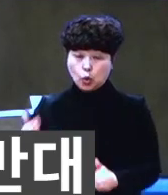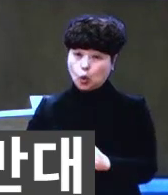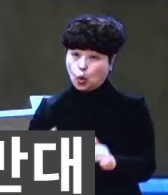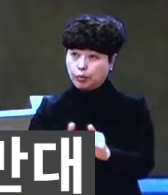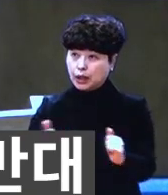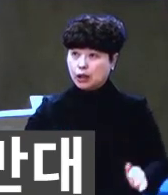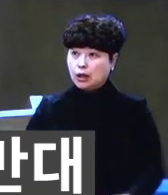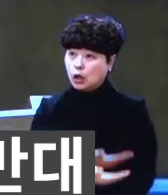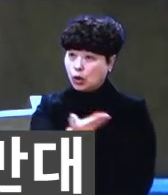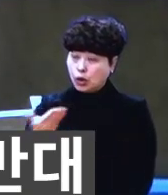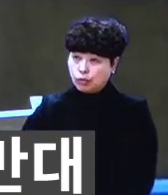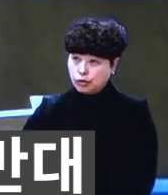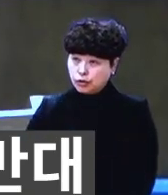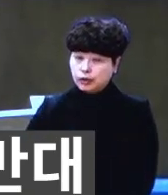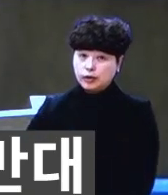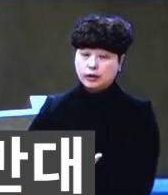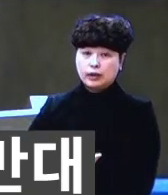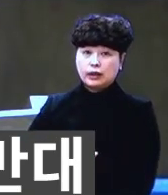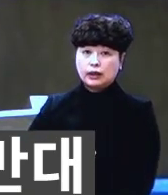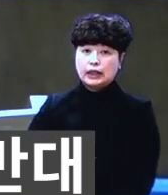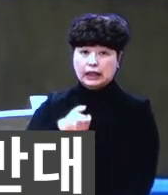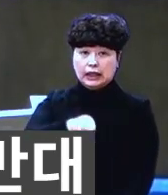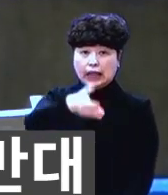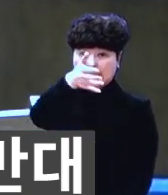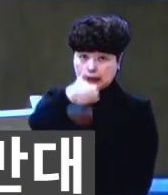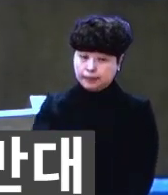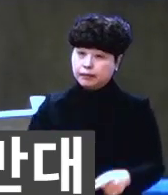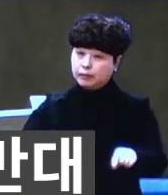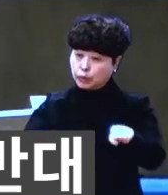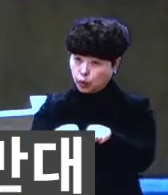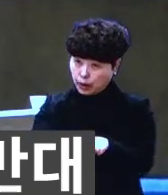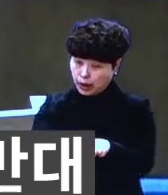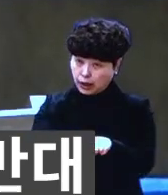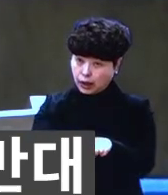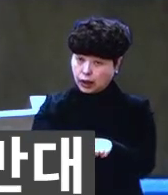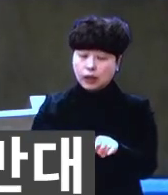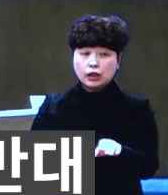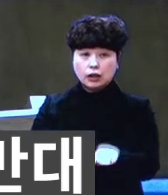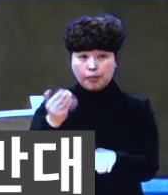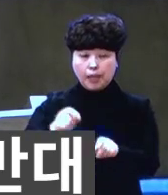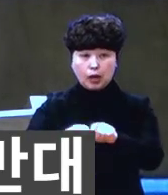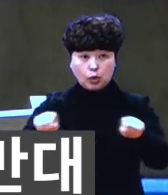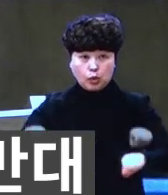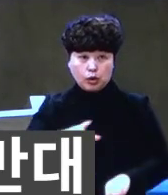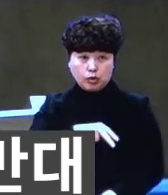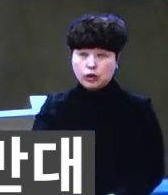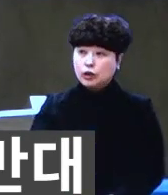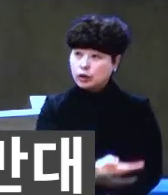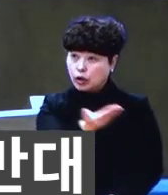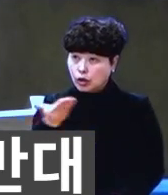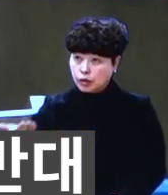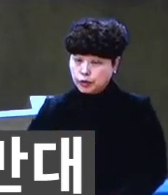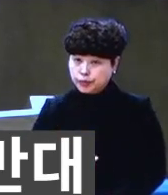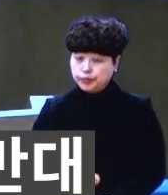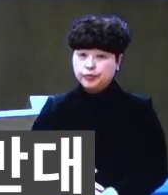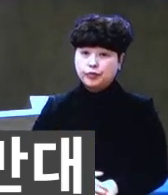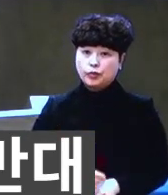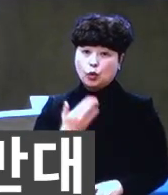여러분, 남경순 의장님을 비롯한 선배 동료 의원 여러분,